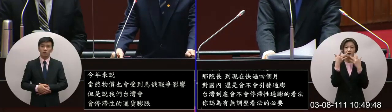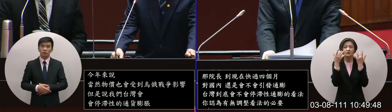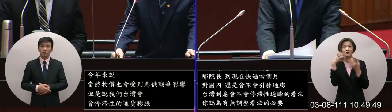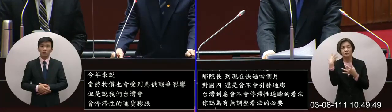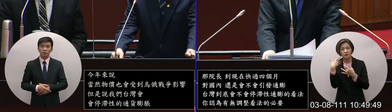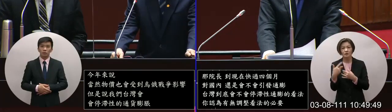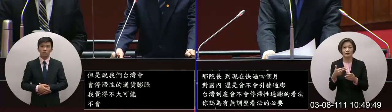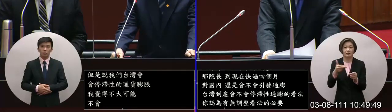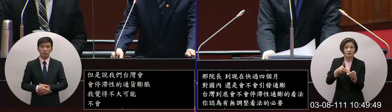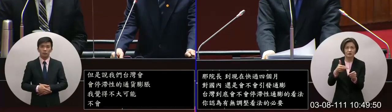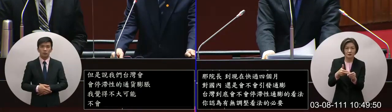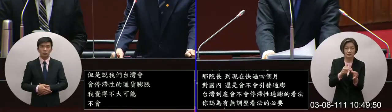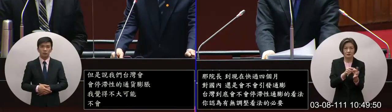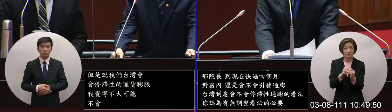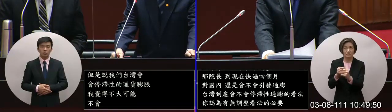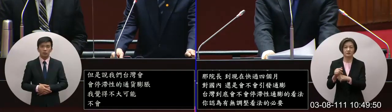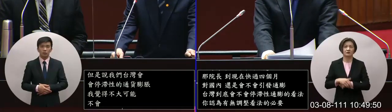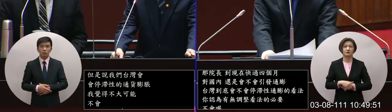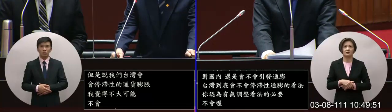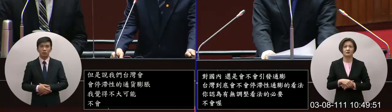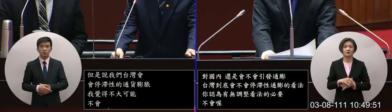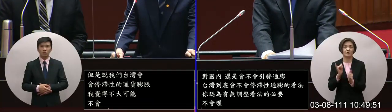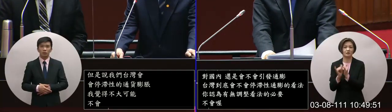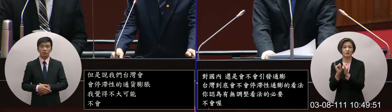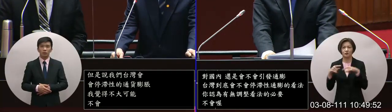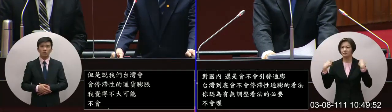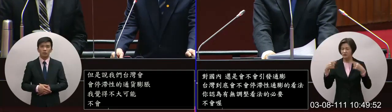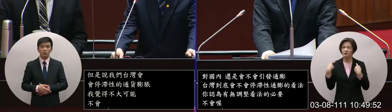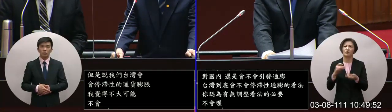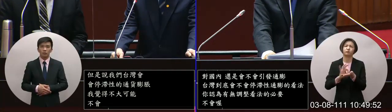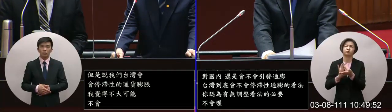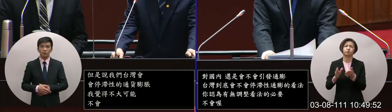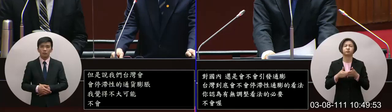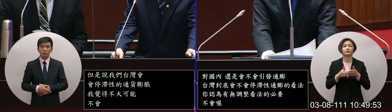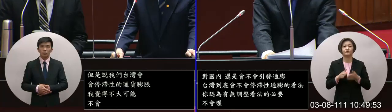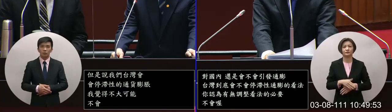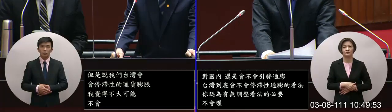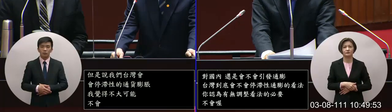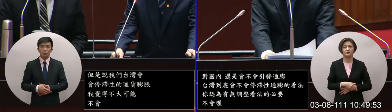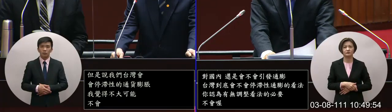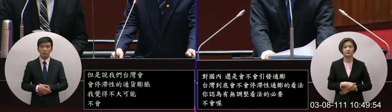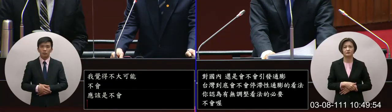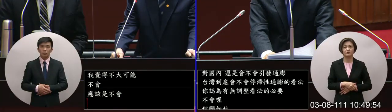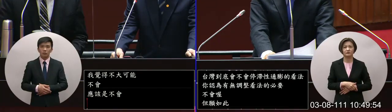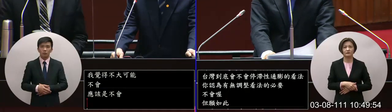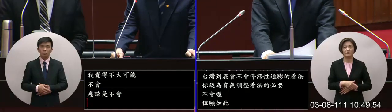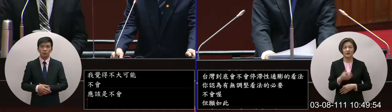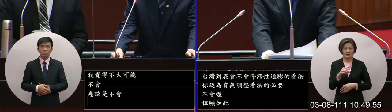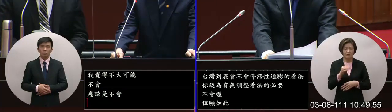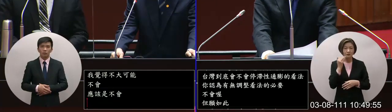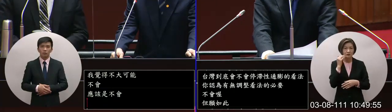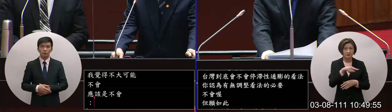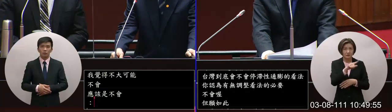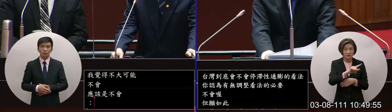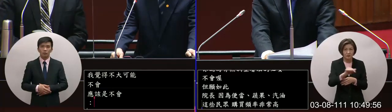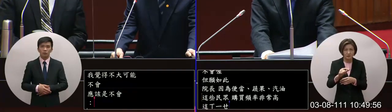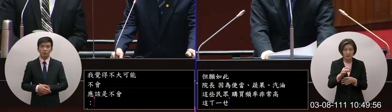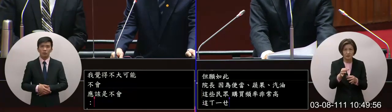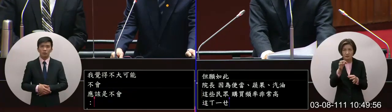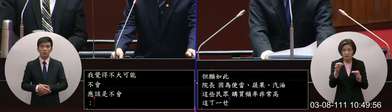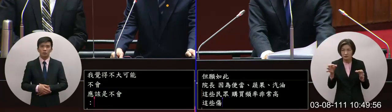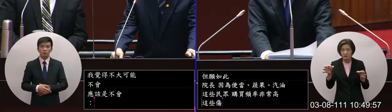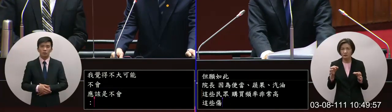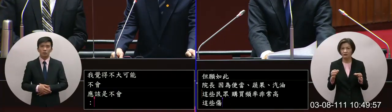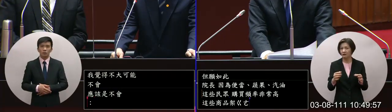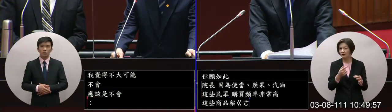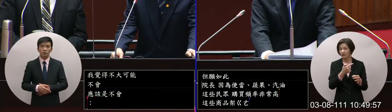油啊，其实这些民众购买的频率非常的高，这些商品价格啊确实是